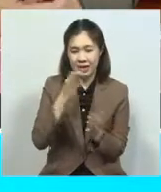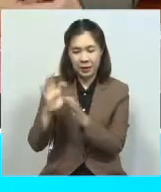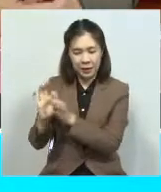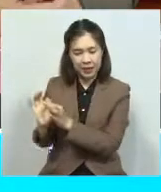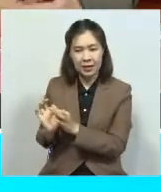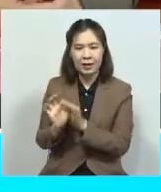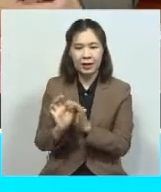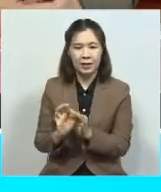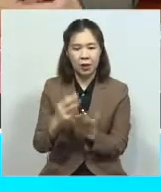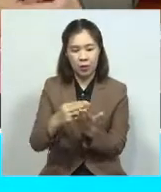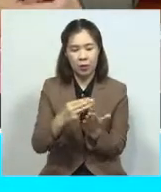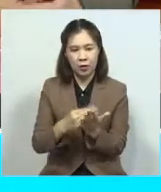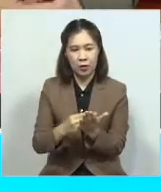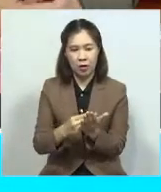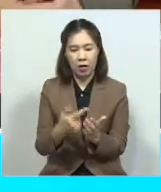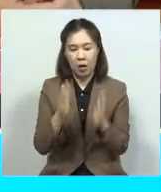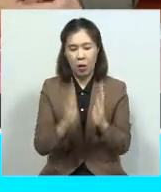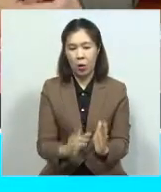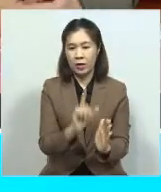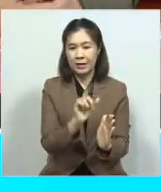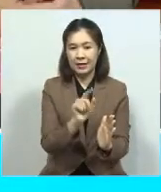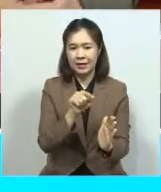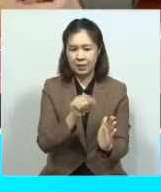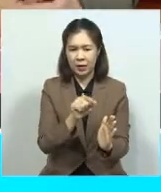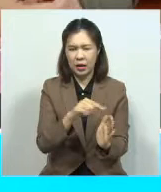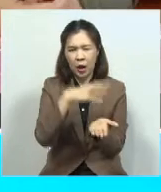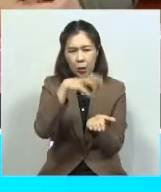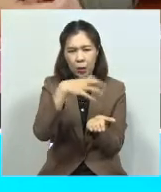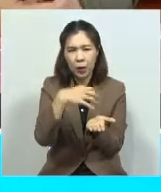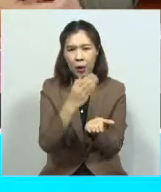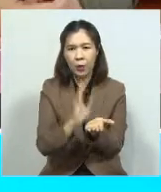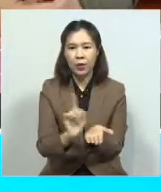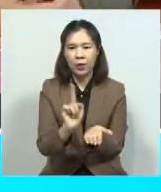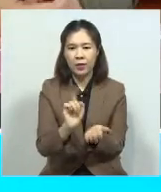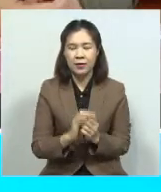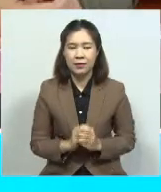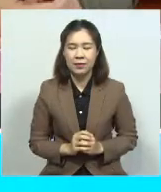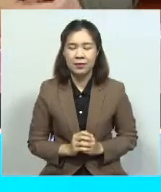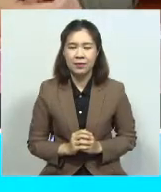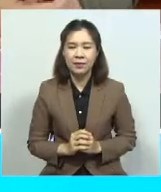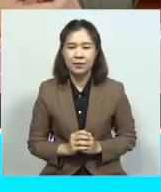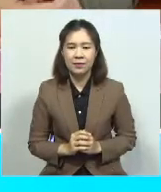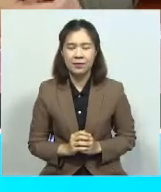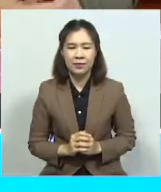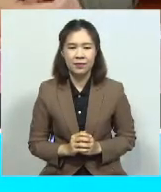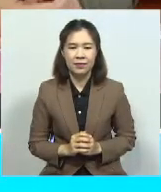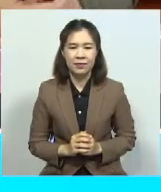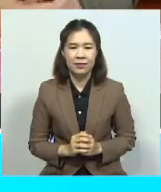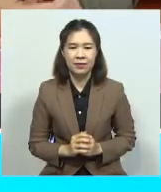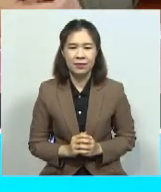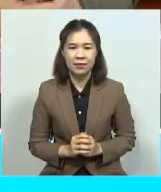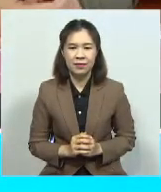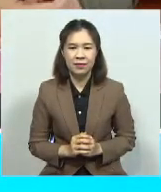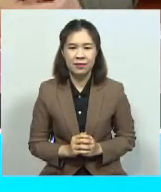อบด้วยนะครับ ค่ะ20คนเท่าที่เขาให้การนี่ยังไงบ้างอะคะท่านรองคะ ก็คือต